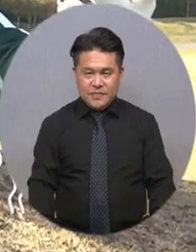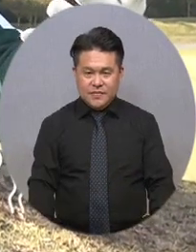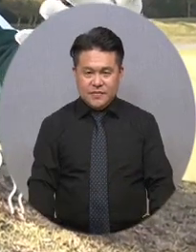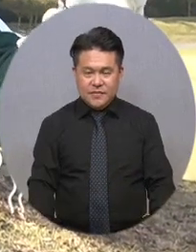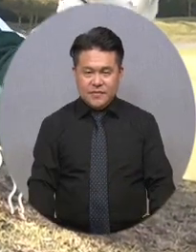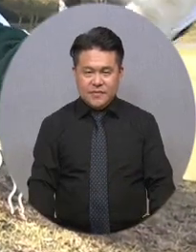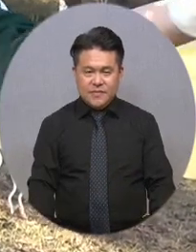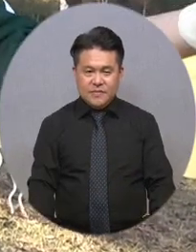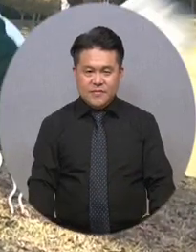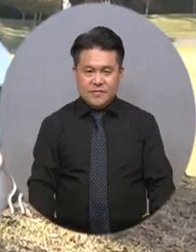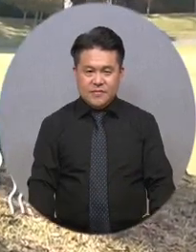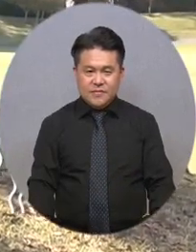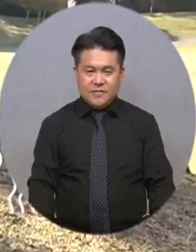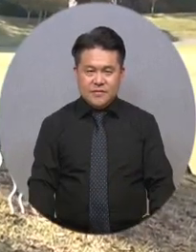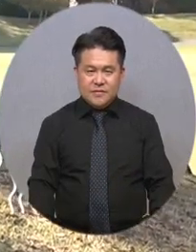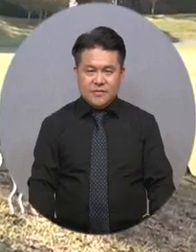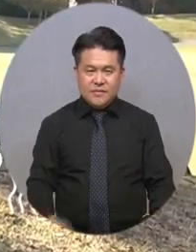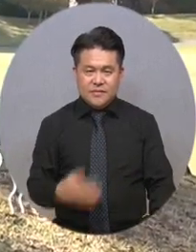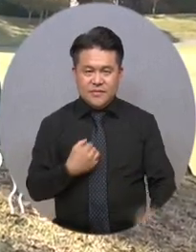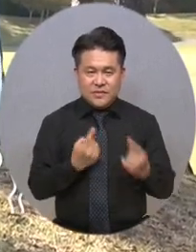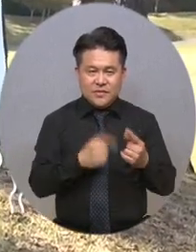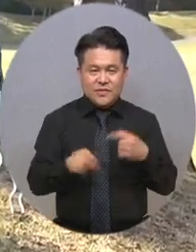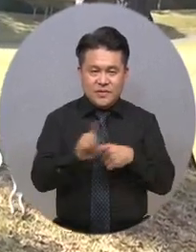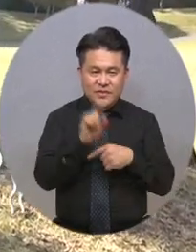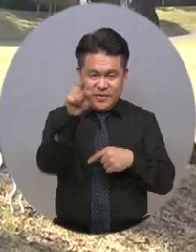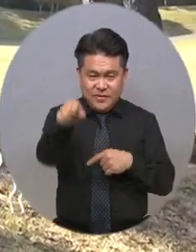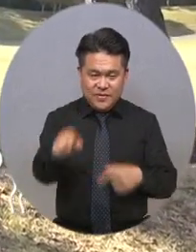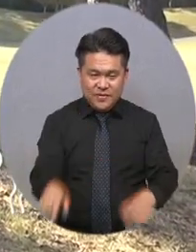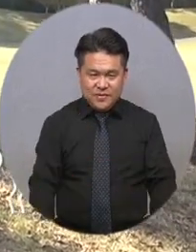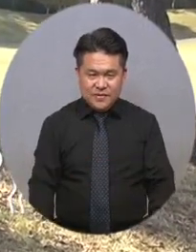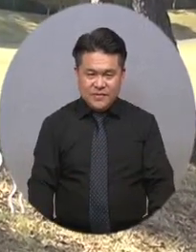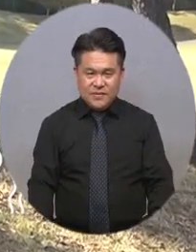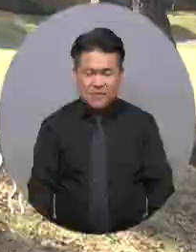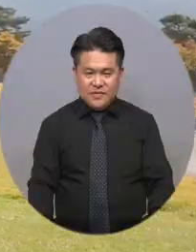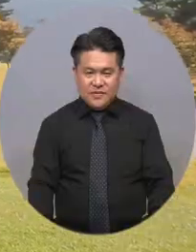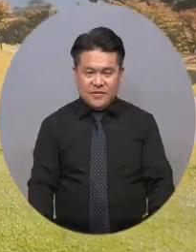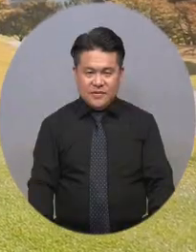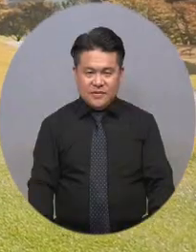우리보다. 우리 티샷에서. 아, 이게 뭐야.